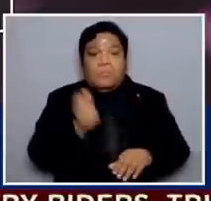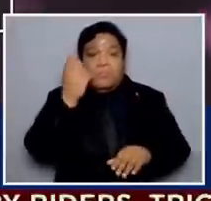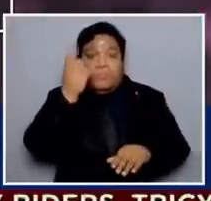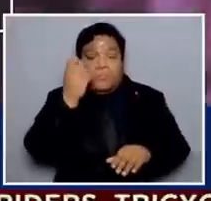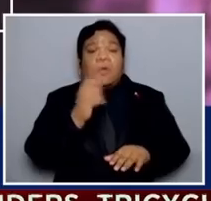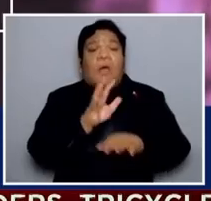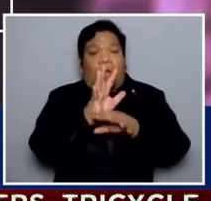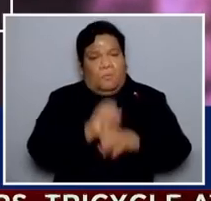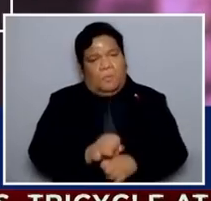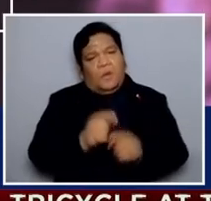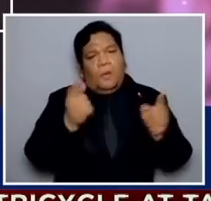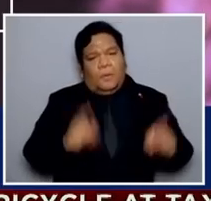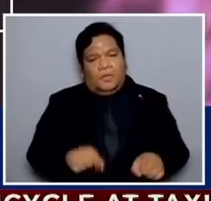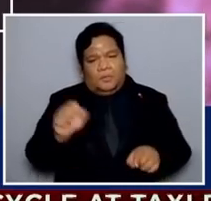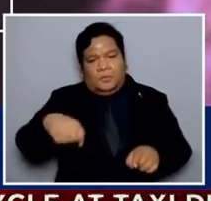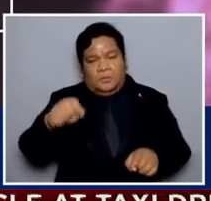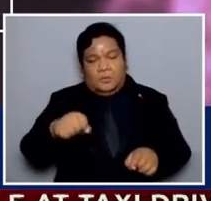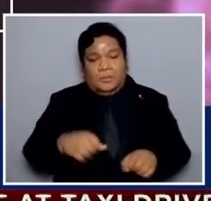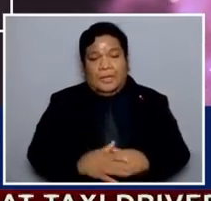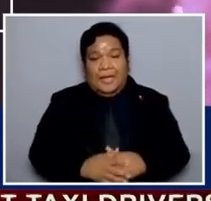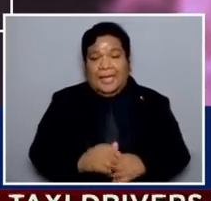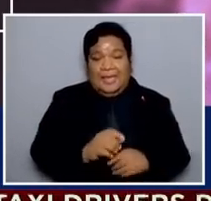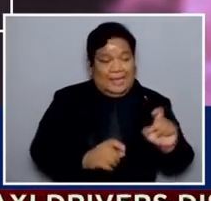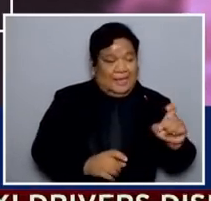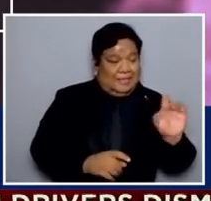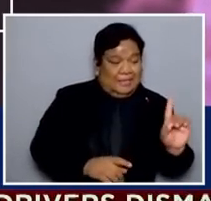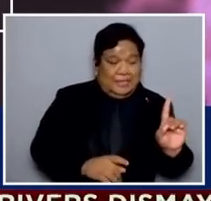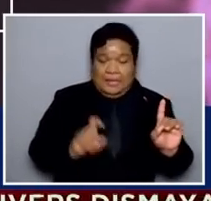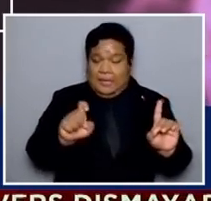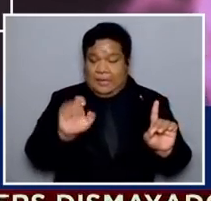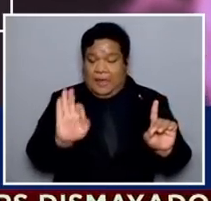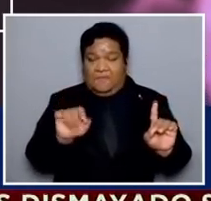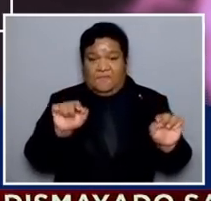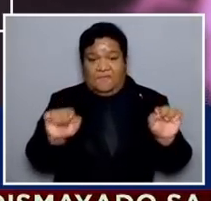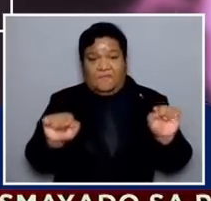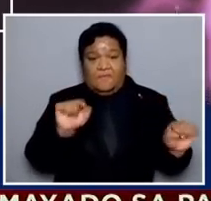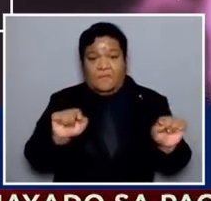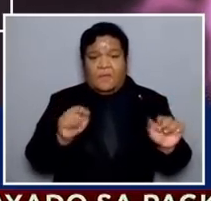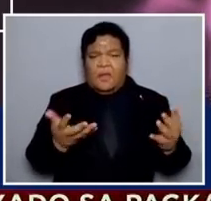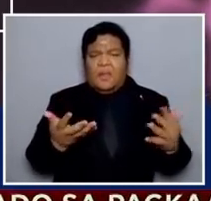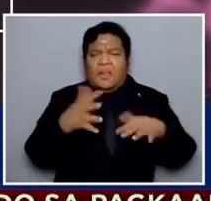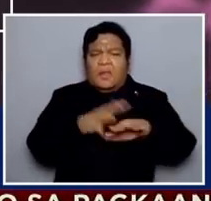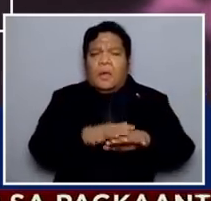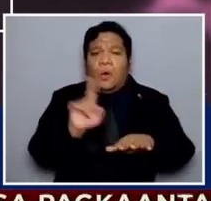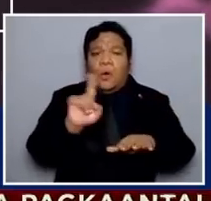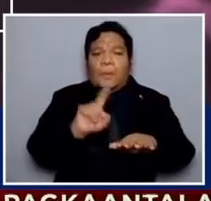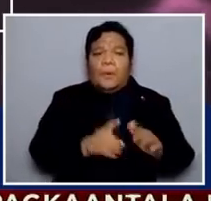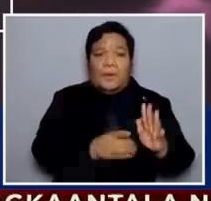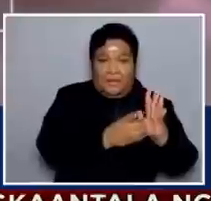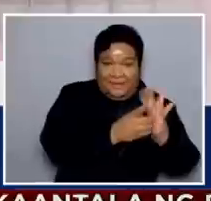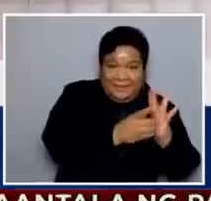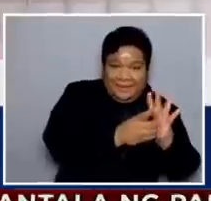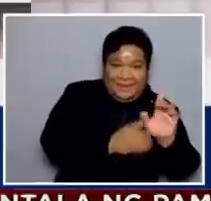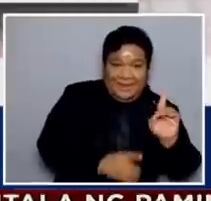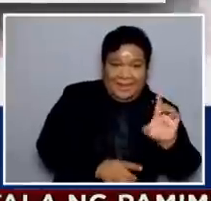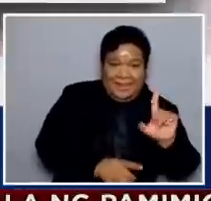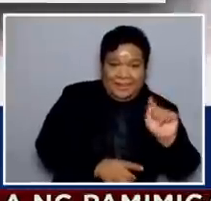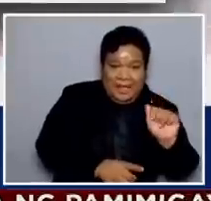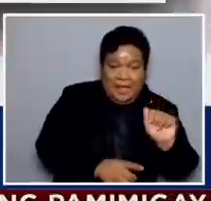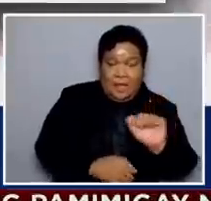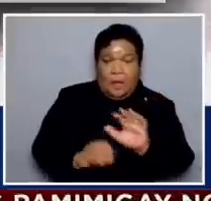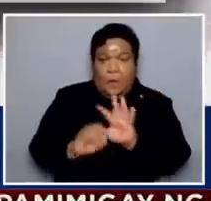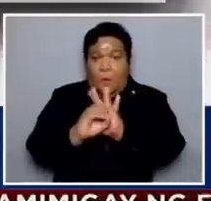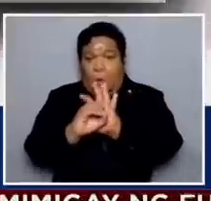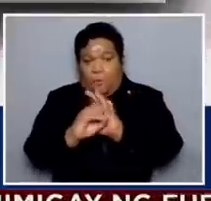nangyayari. Ang XD at XF, sinasabing kombinasyon ng Delta at Omicron variant. Ang XD